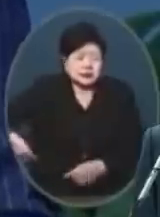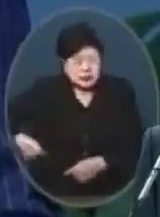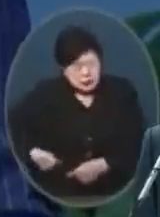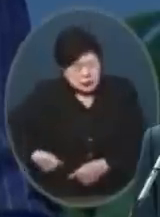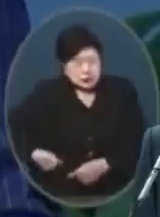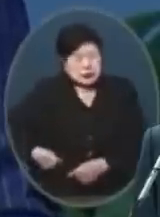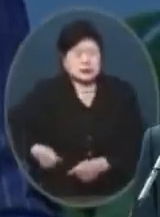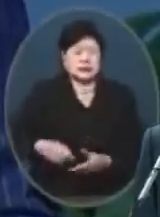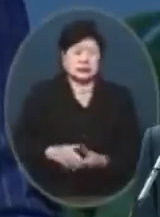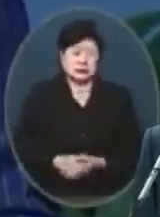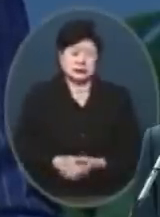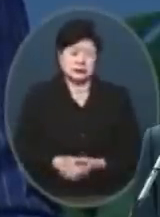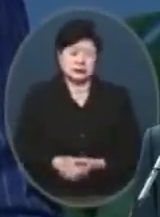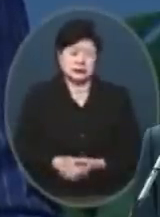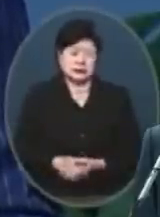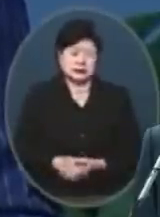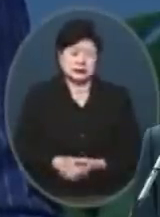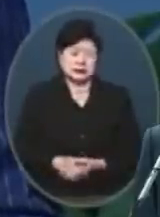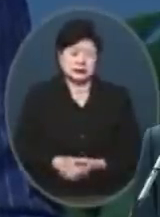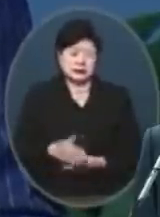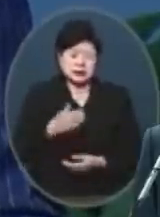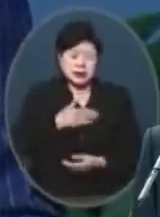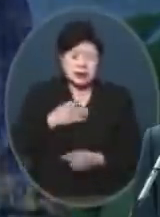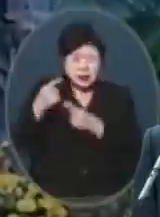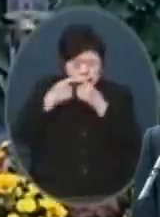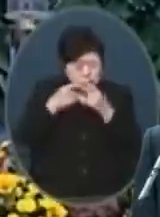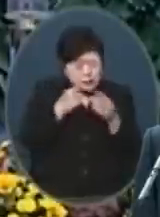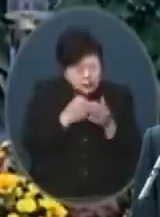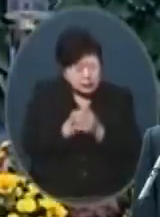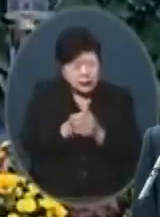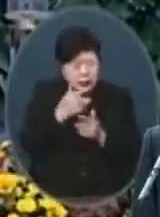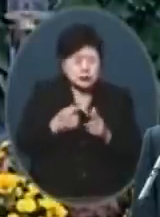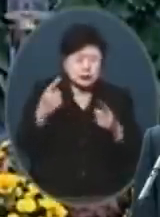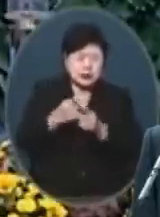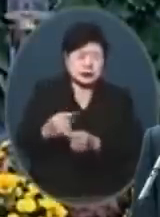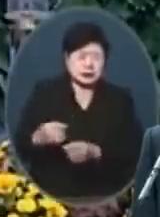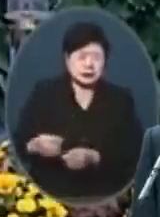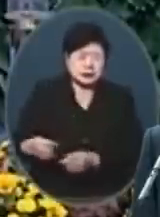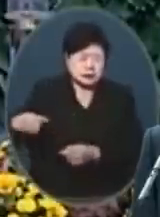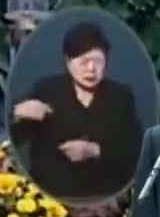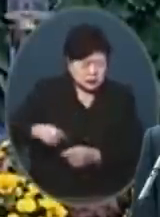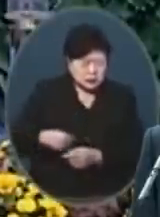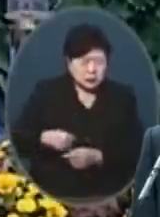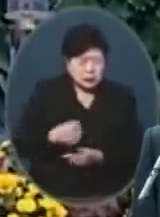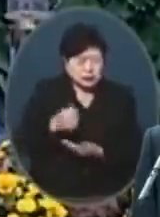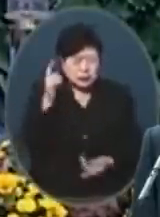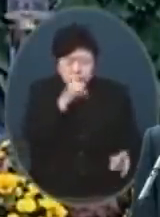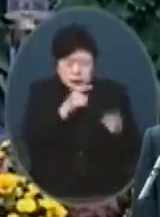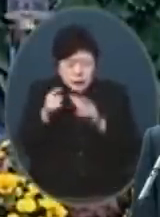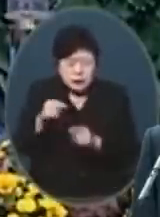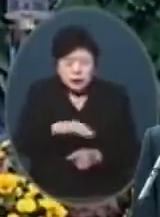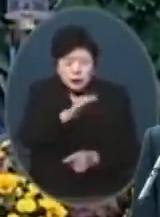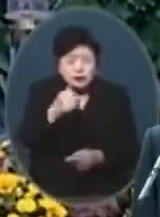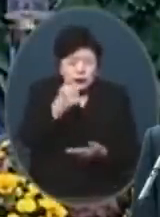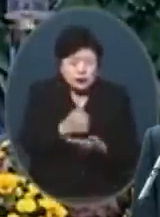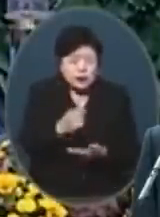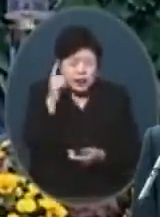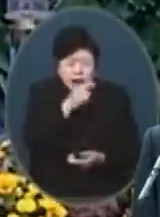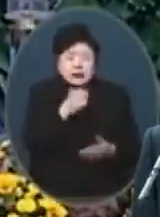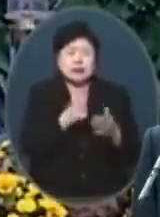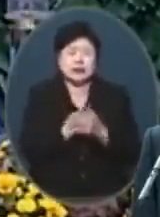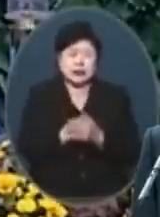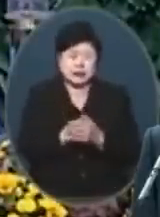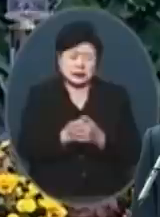그가 찔리면 나의 허물 때문이요. 그의 상함은 우리 죄악 때문이라.